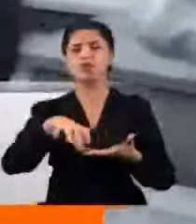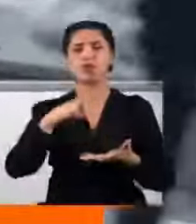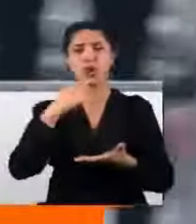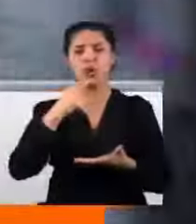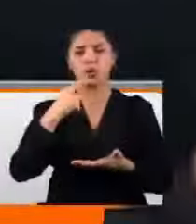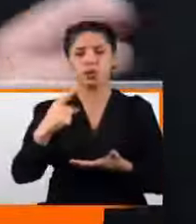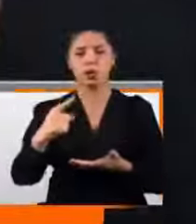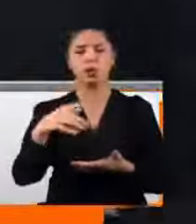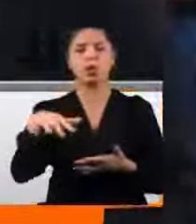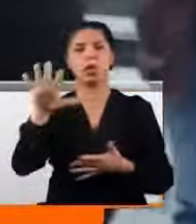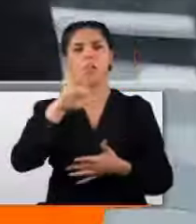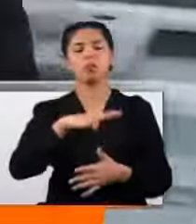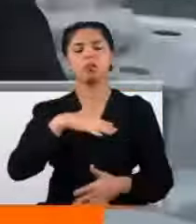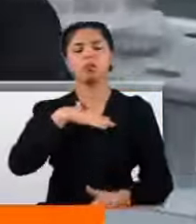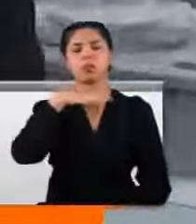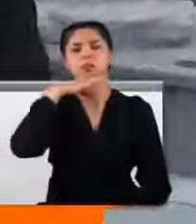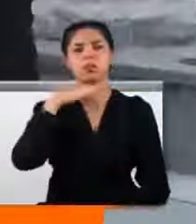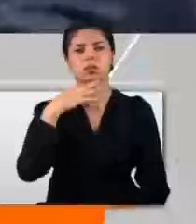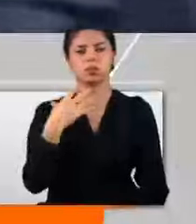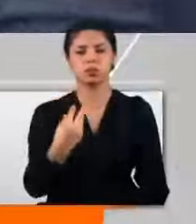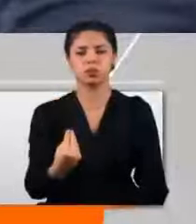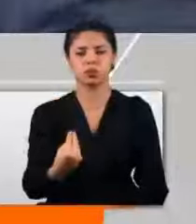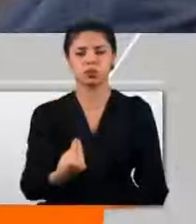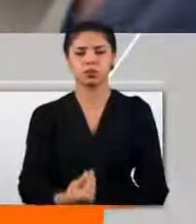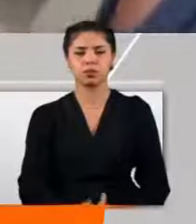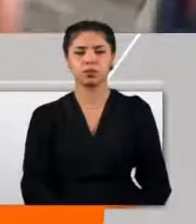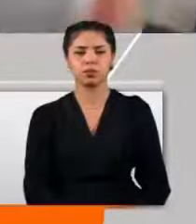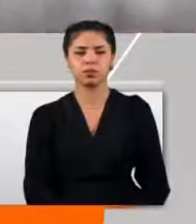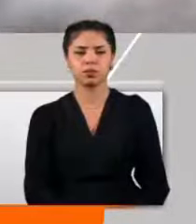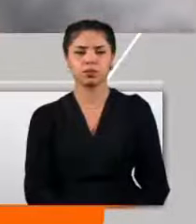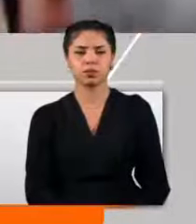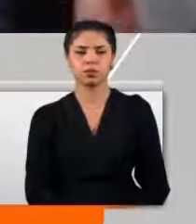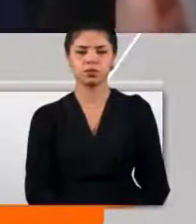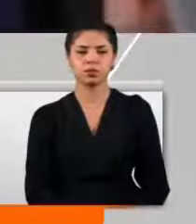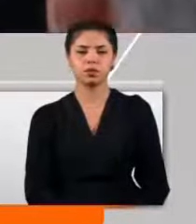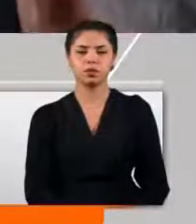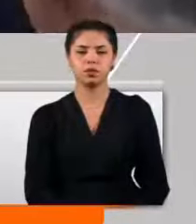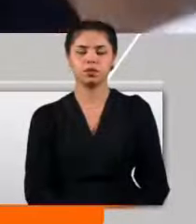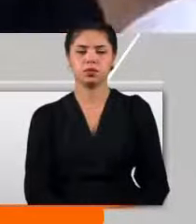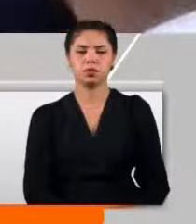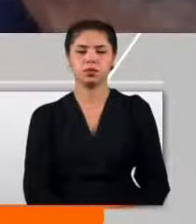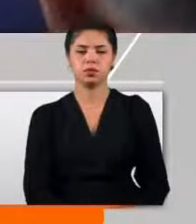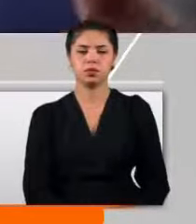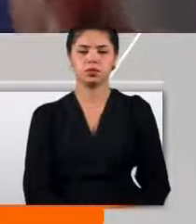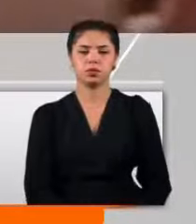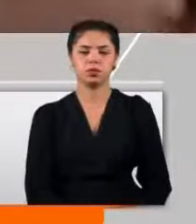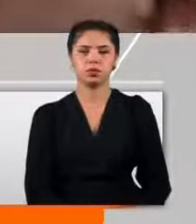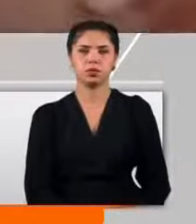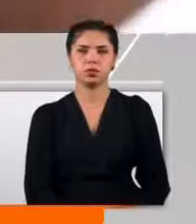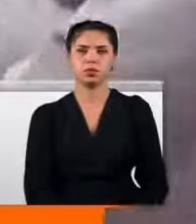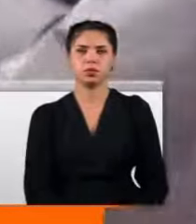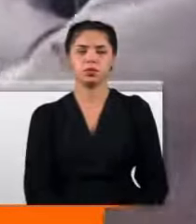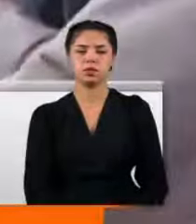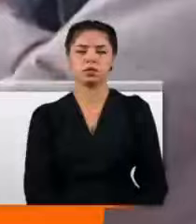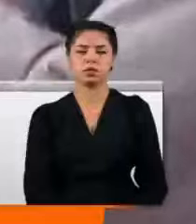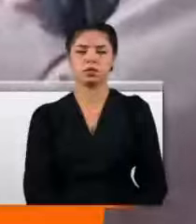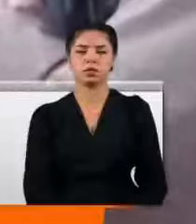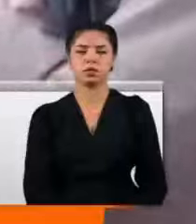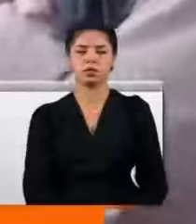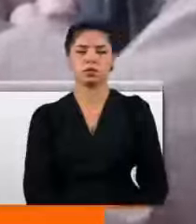mağdurların sabrını taşıran son damla oldu on binlerce mağduru yok sayan bir belediye başkanına buradan sesleniyoruz